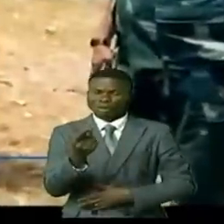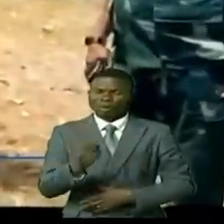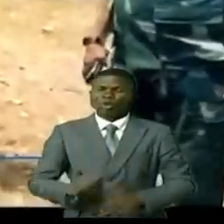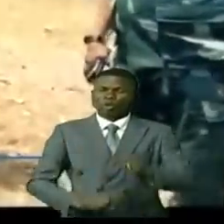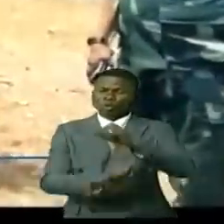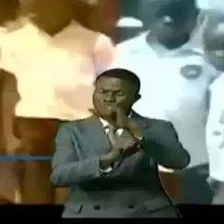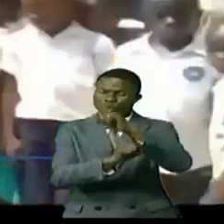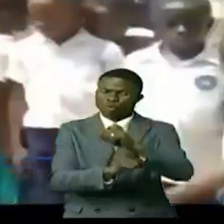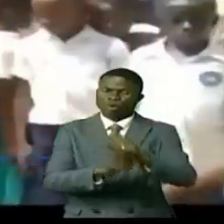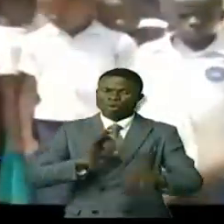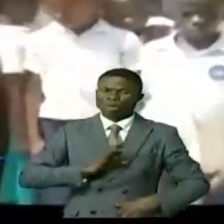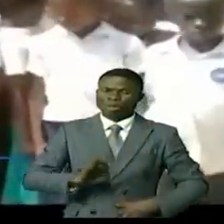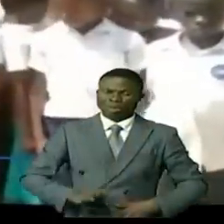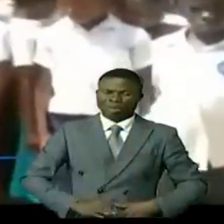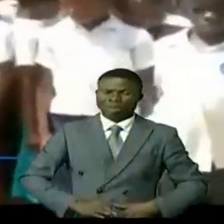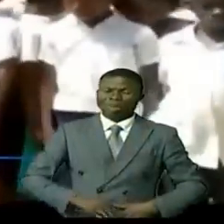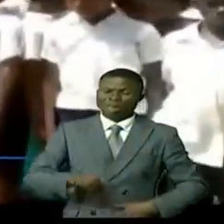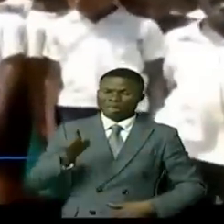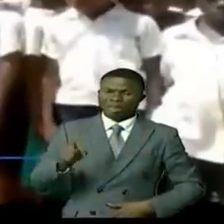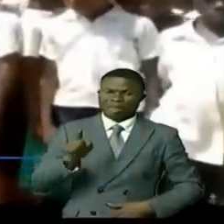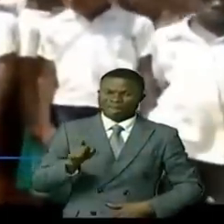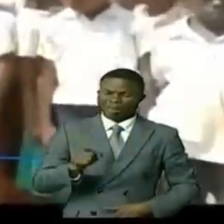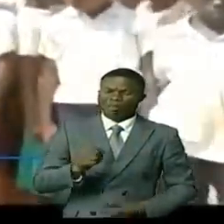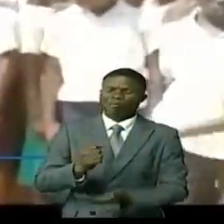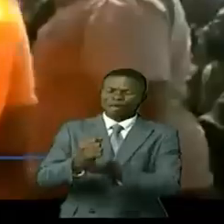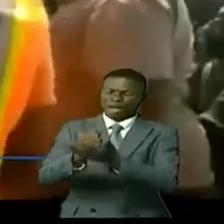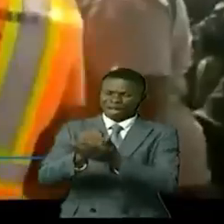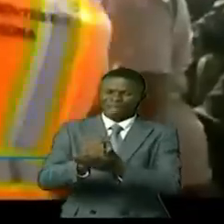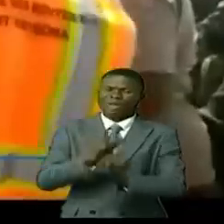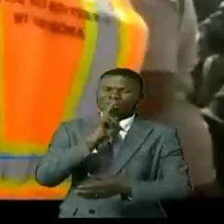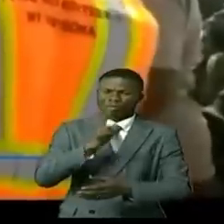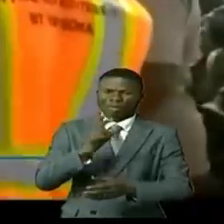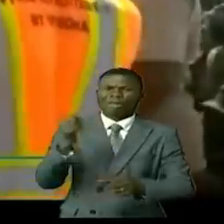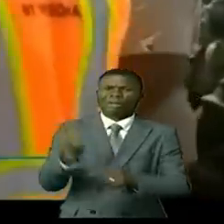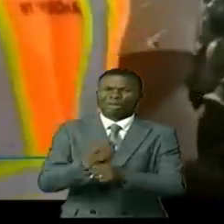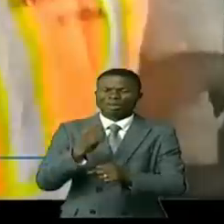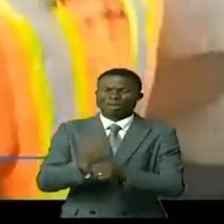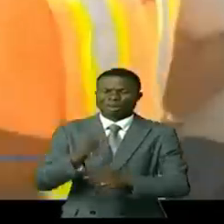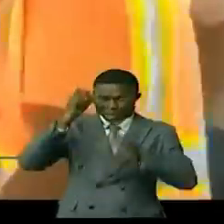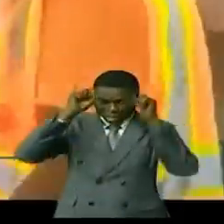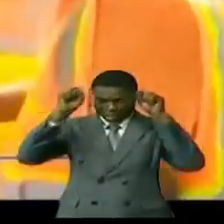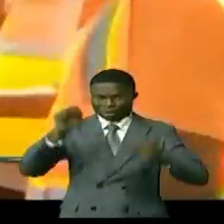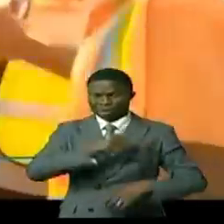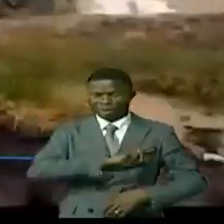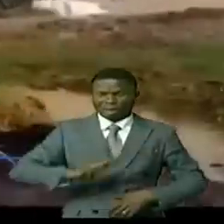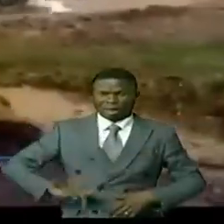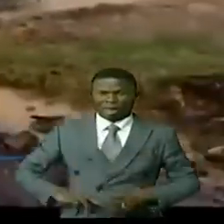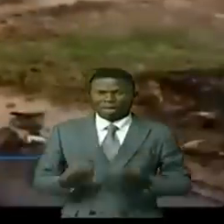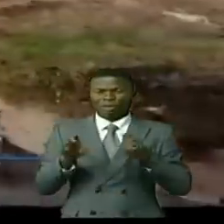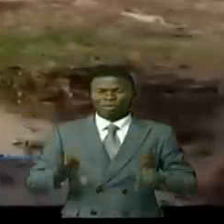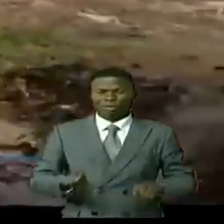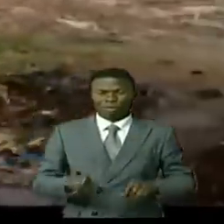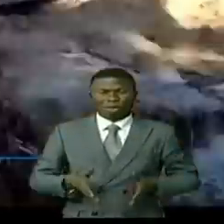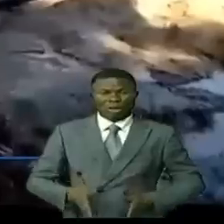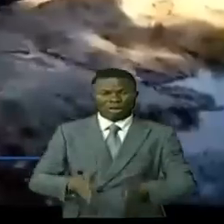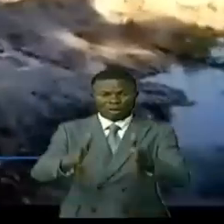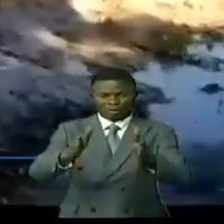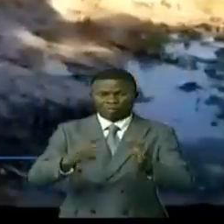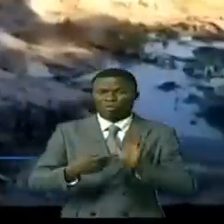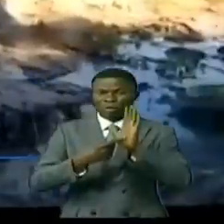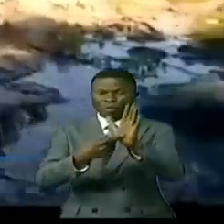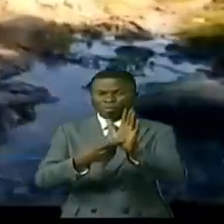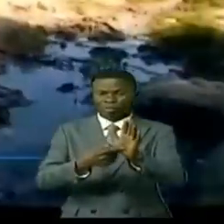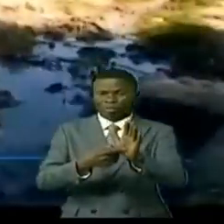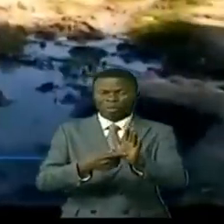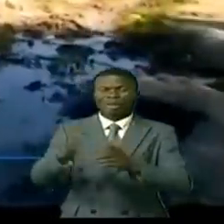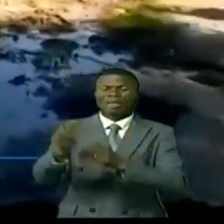chef de l'État, son Excellence Félix-Antoine Tshisekedi Tshilombo, président de la République démocratique du Congo, cette route présentant une